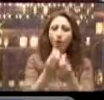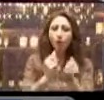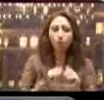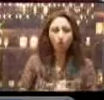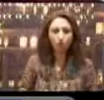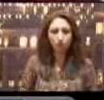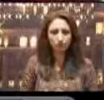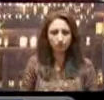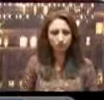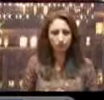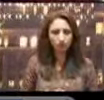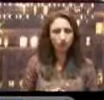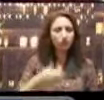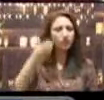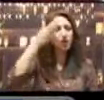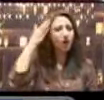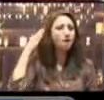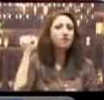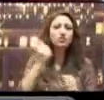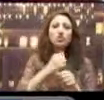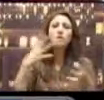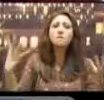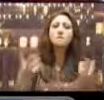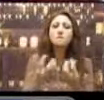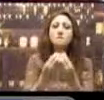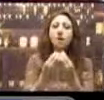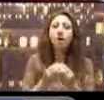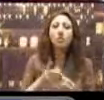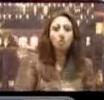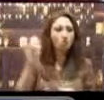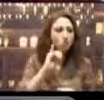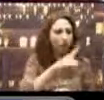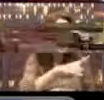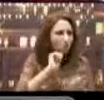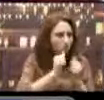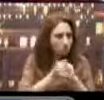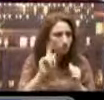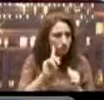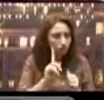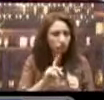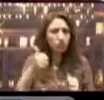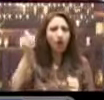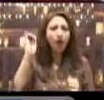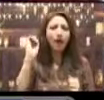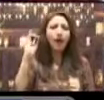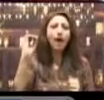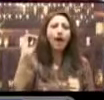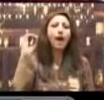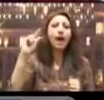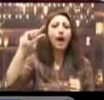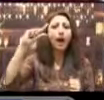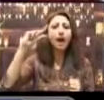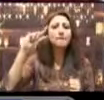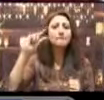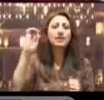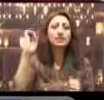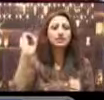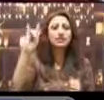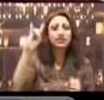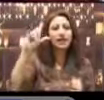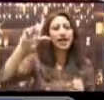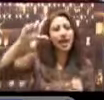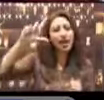وازعم ان كل النجوم التانيين بيحاولوا يشتغلوا معاه يعني، وتلاقيه متفاهم جدا في حته زي دي، زي احمد جلال مثلا. يعني احمد جلال انا وانا بشتغل مع احمد